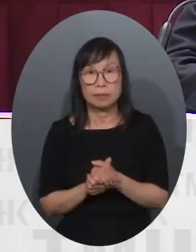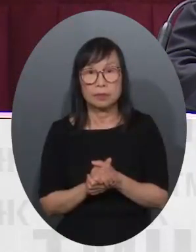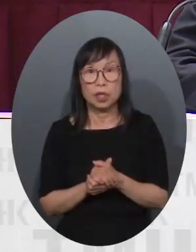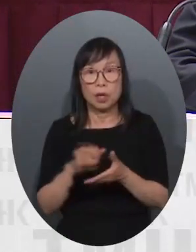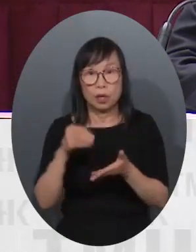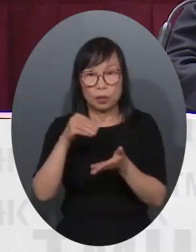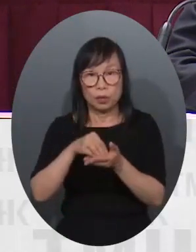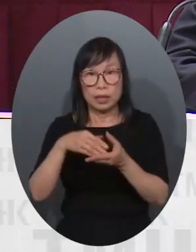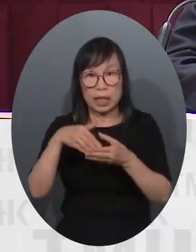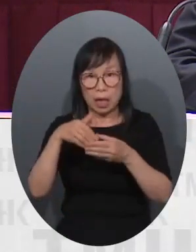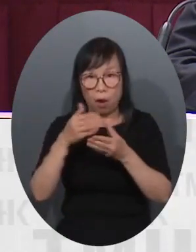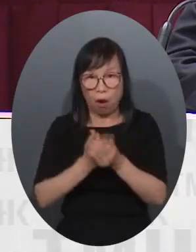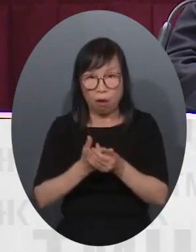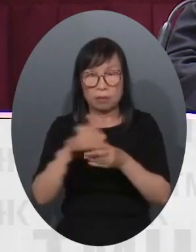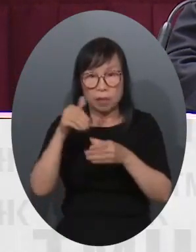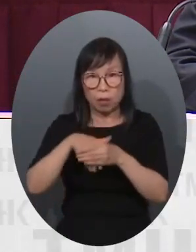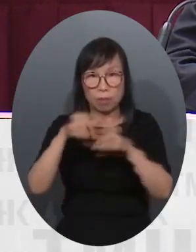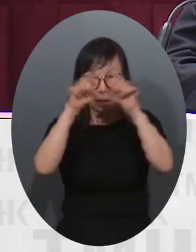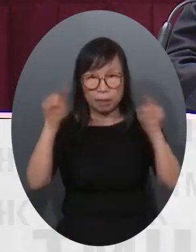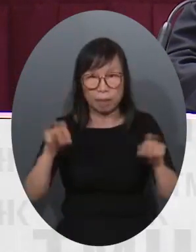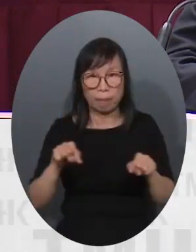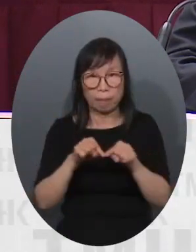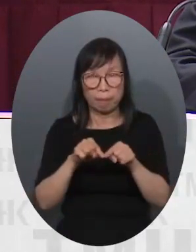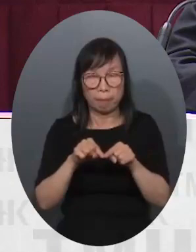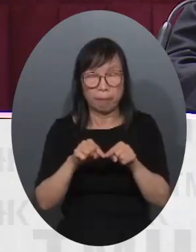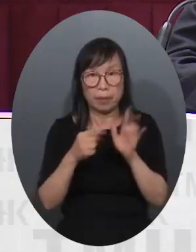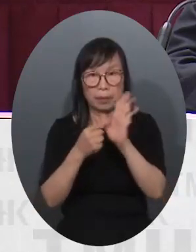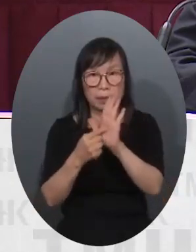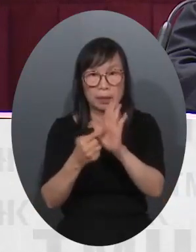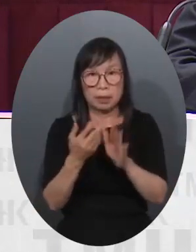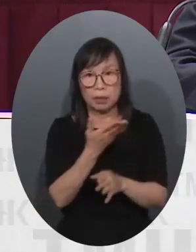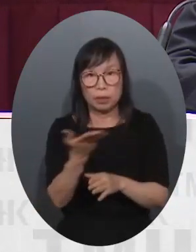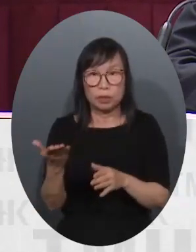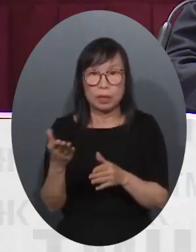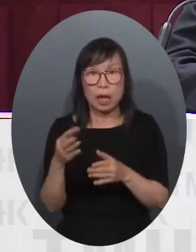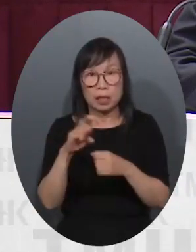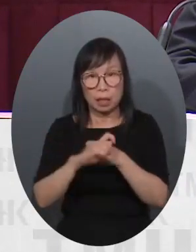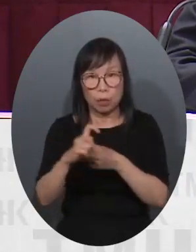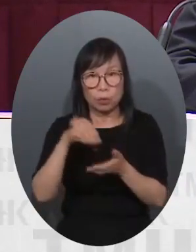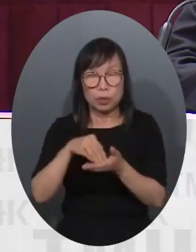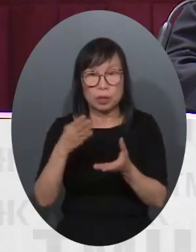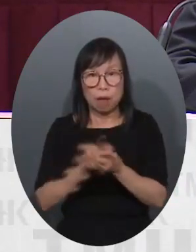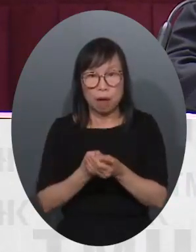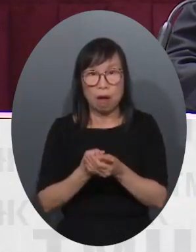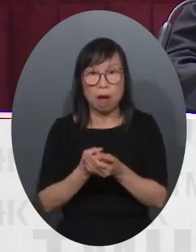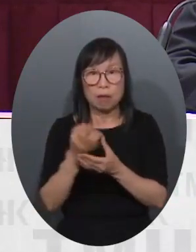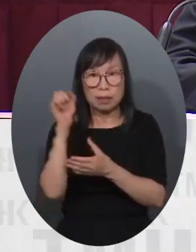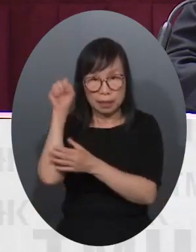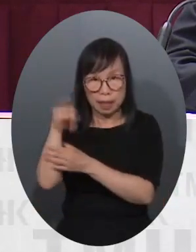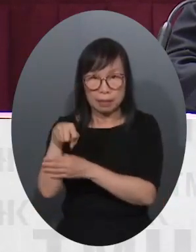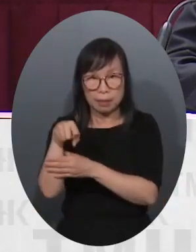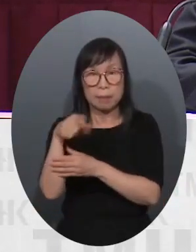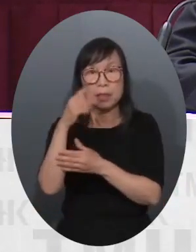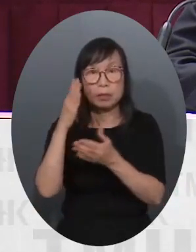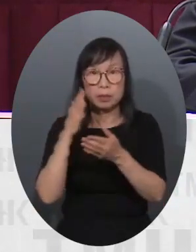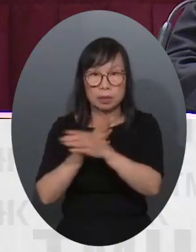決議案投票結果已經顯示在屏幕上。各位，由於第九號決議案所得的贊成票